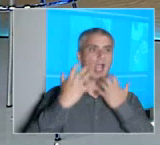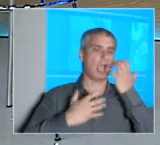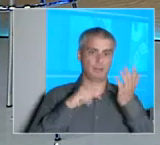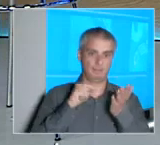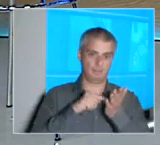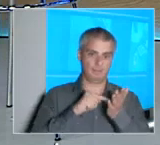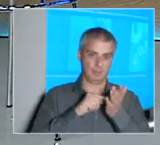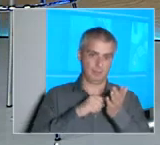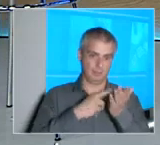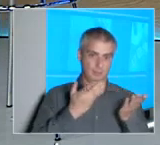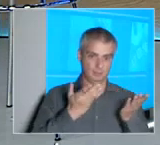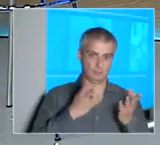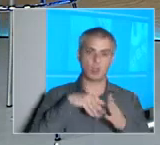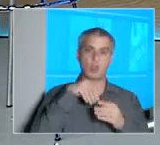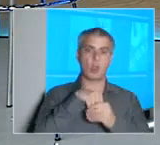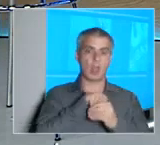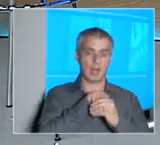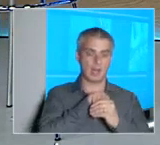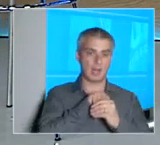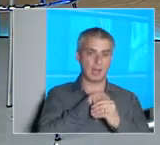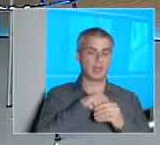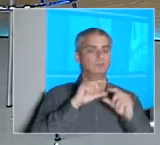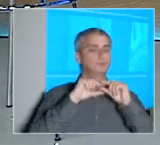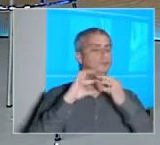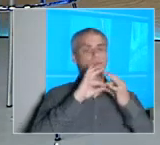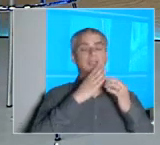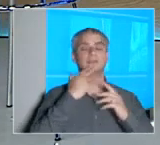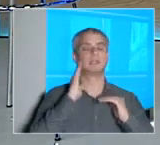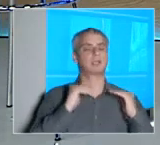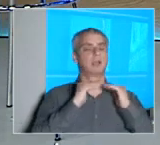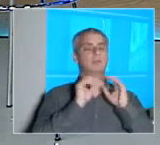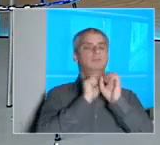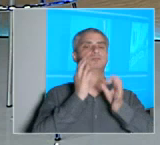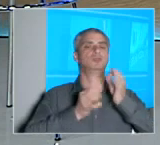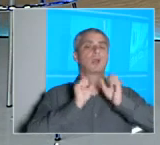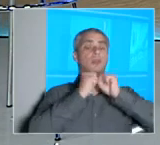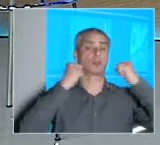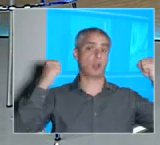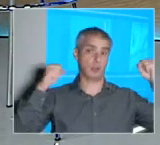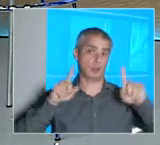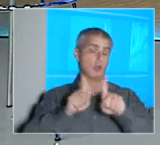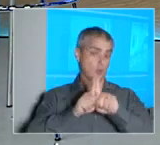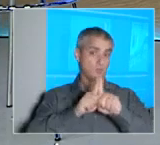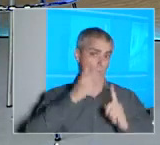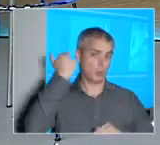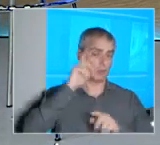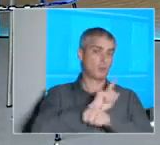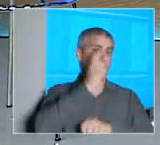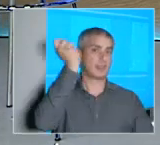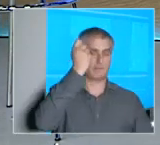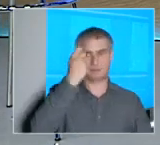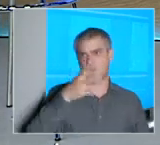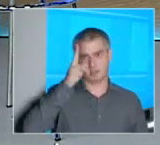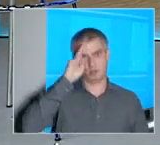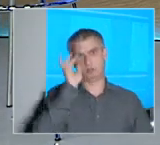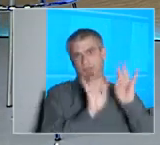בעקבות התביעה, וכולל כמובן המשפט ישראל צריכה להתנהל על פי משפט התורה, כמו בימי דוד המלך. בליכוד תקפו